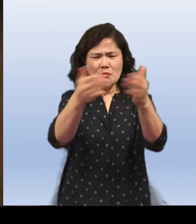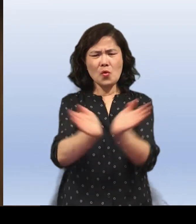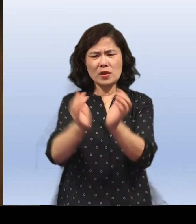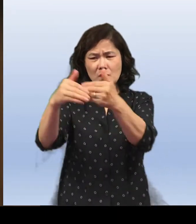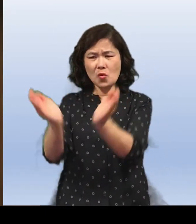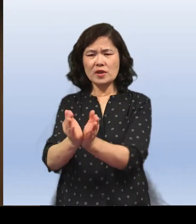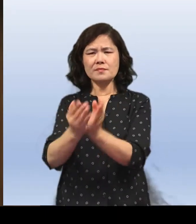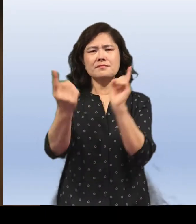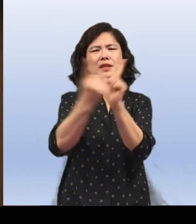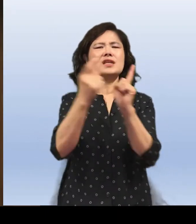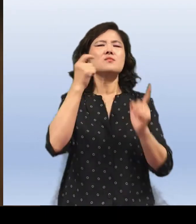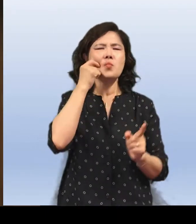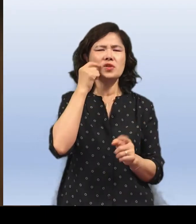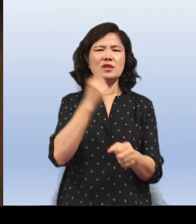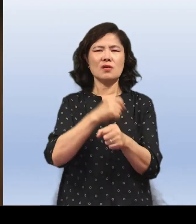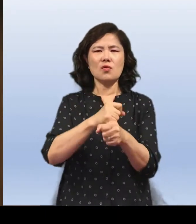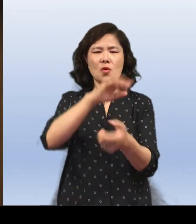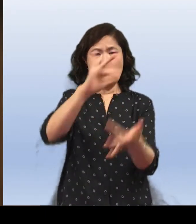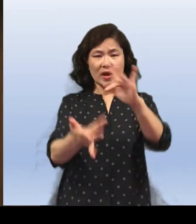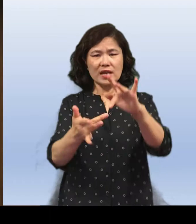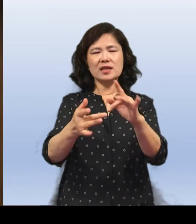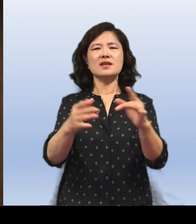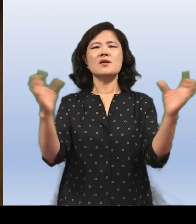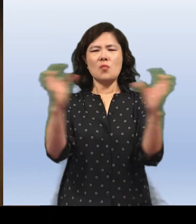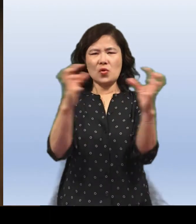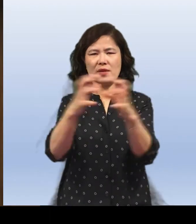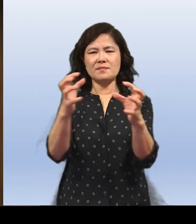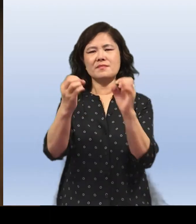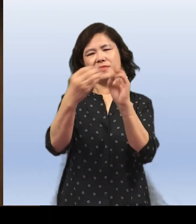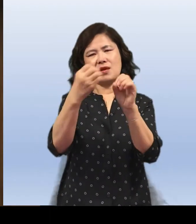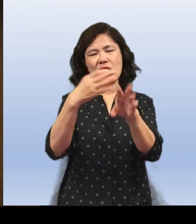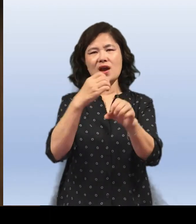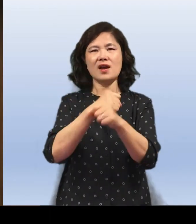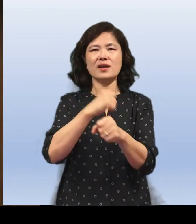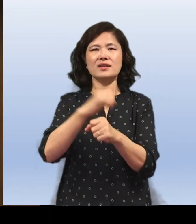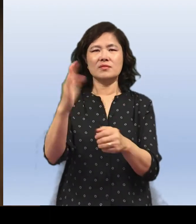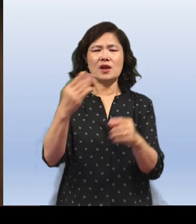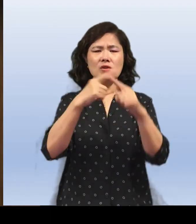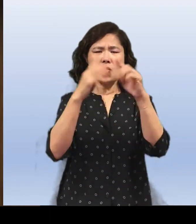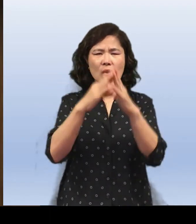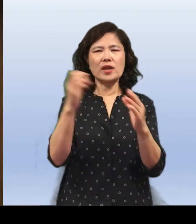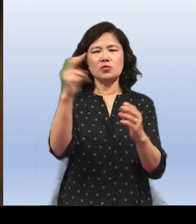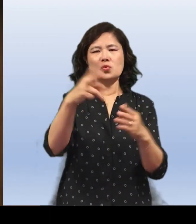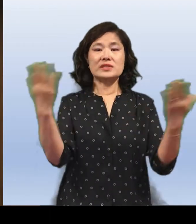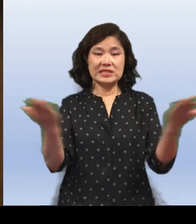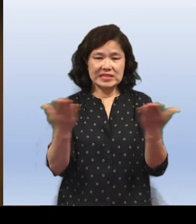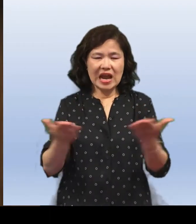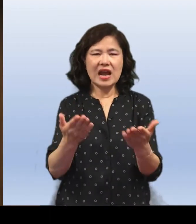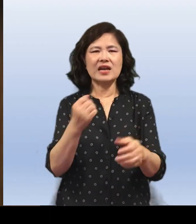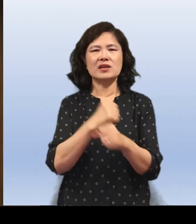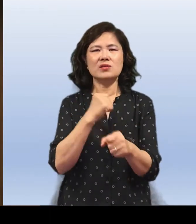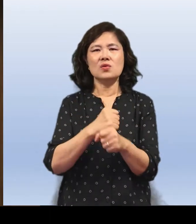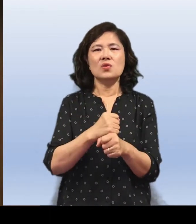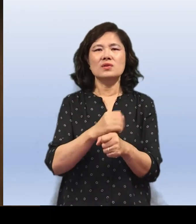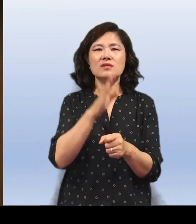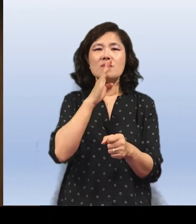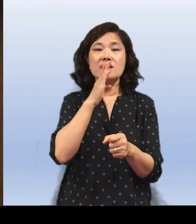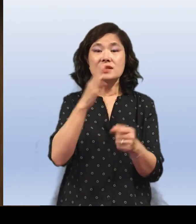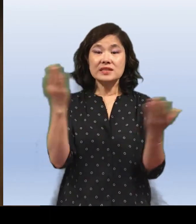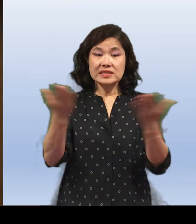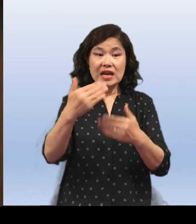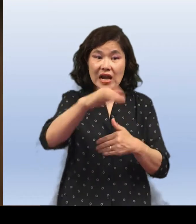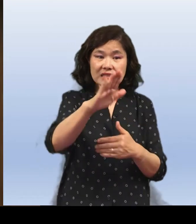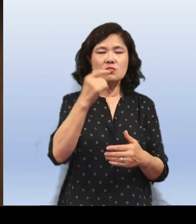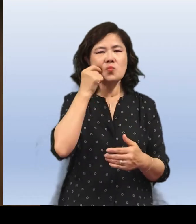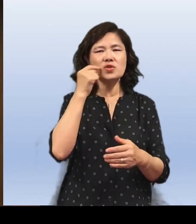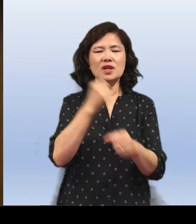비대면으로, 특히 온라인 모임으로 전환해서 하게 되었습니다. 교회뿐만 아니라 직장인들도 직장에 직접 나가서 근무하는